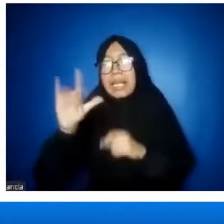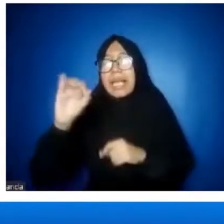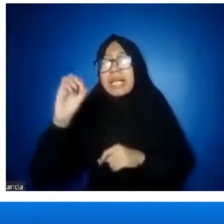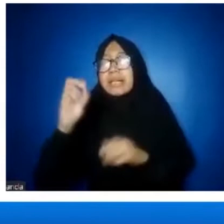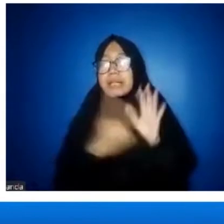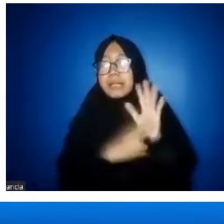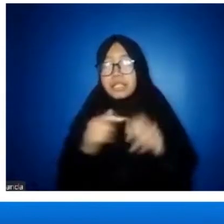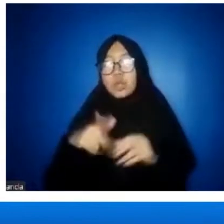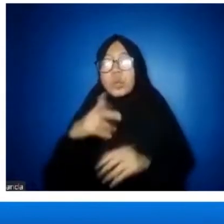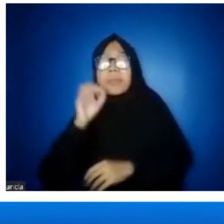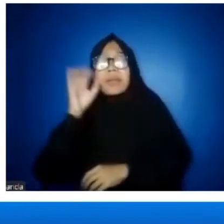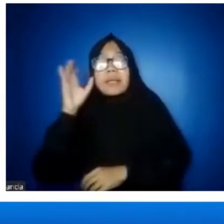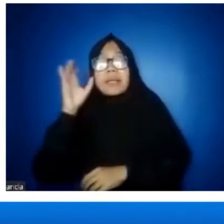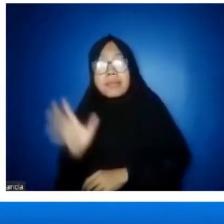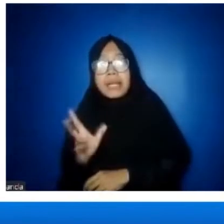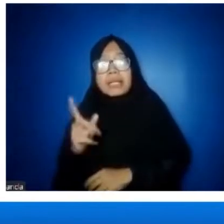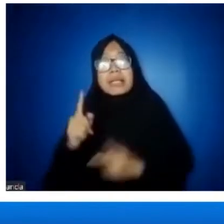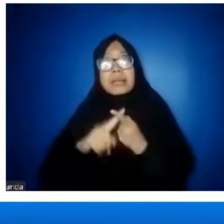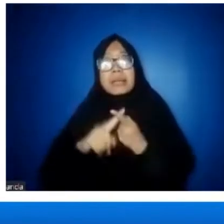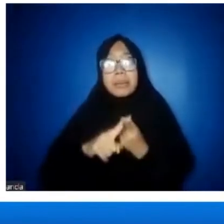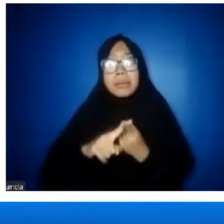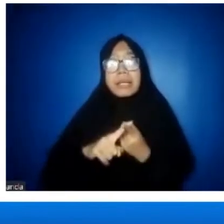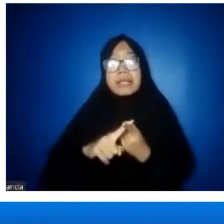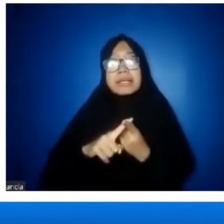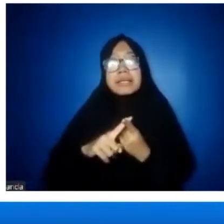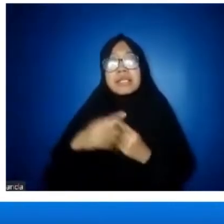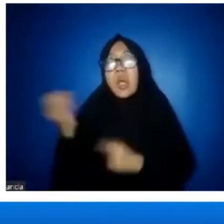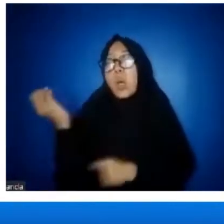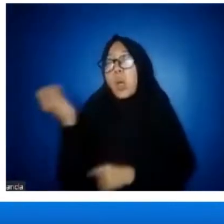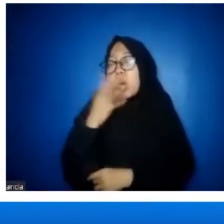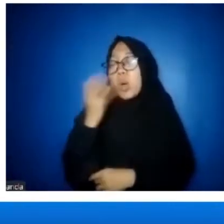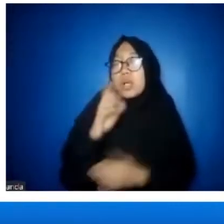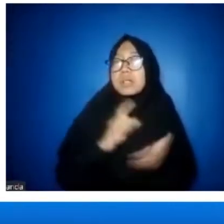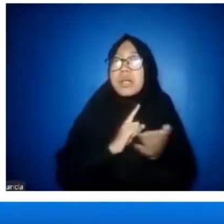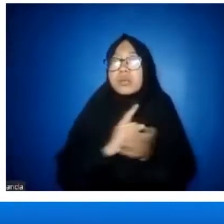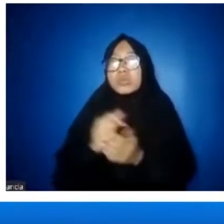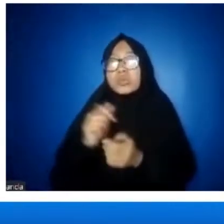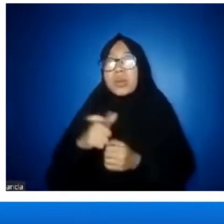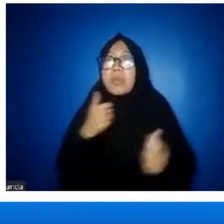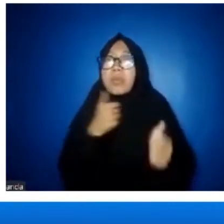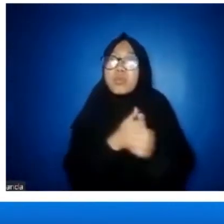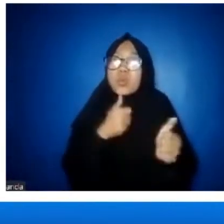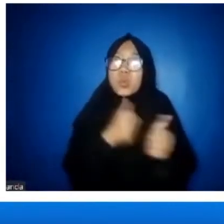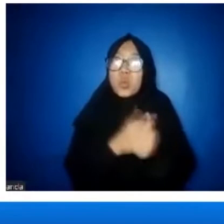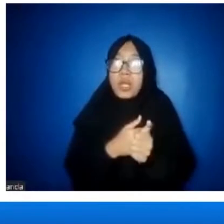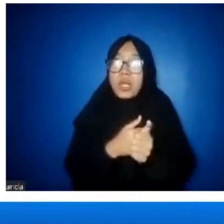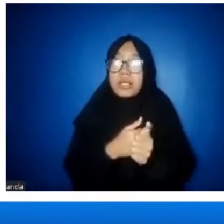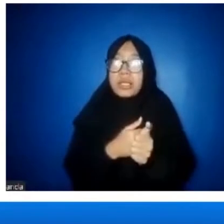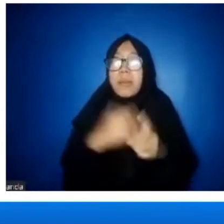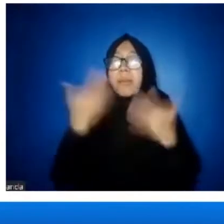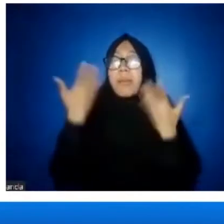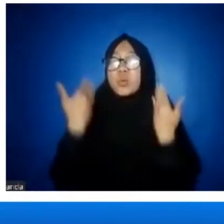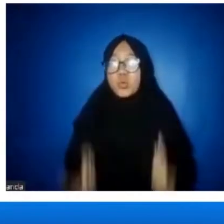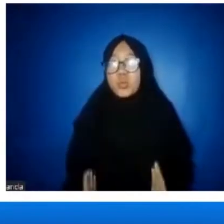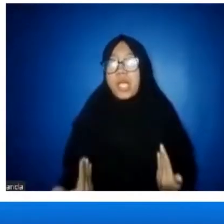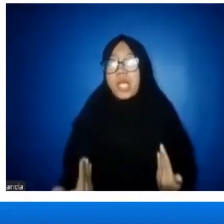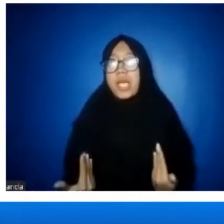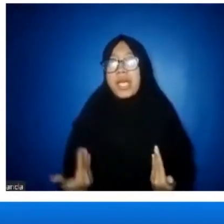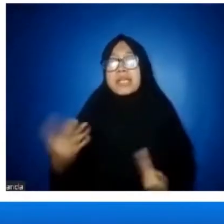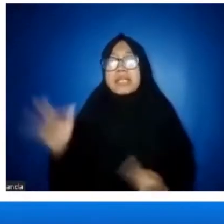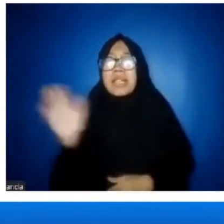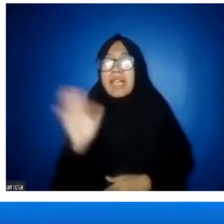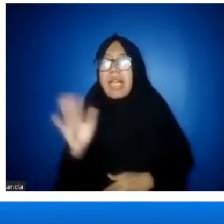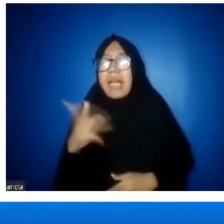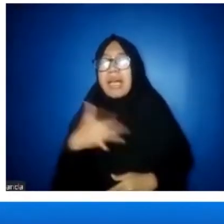dan menginspirasi dari teman-teman di Hong Kong, sekaligus juga kami memberikan dukungan sebagai manusia yang tidak mengenal batas